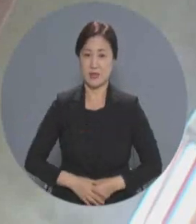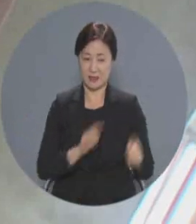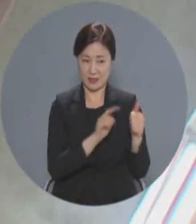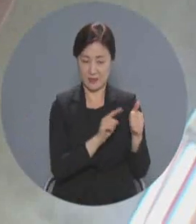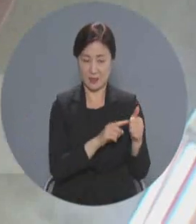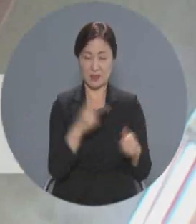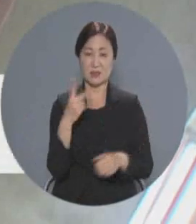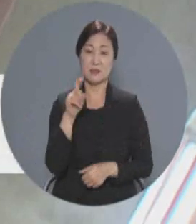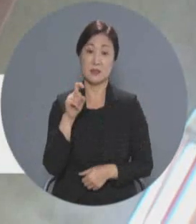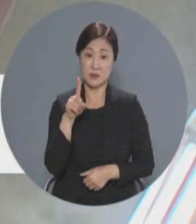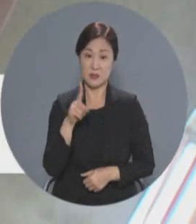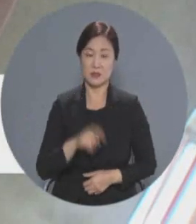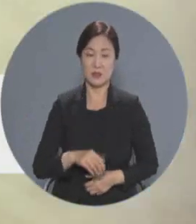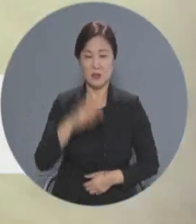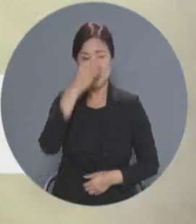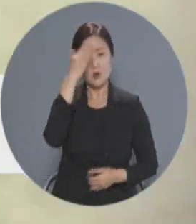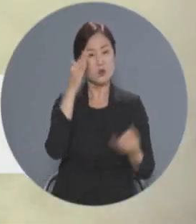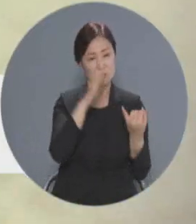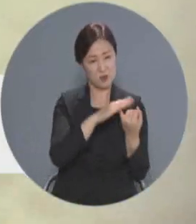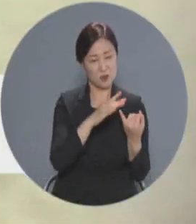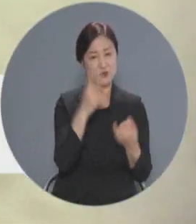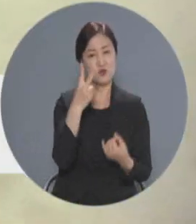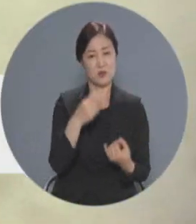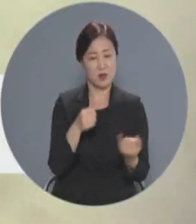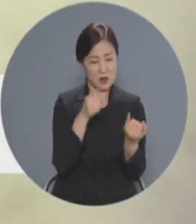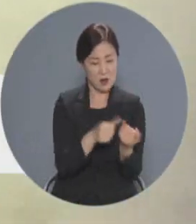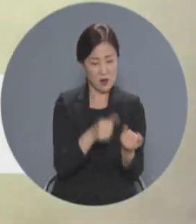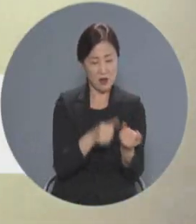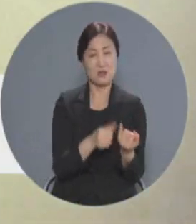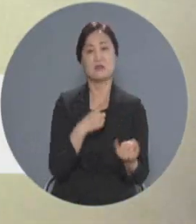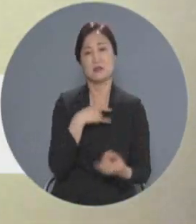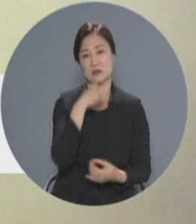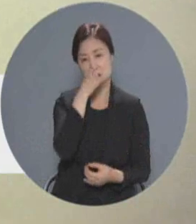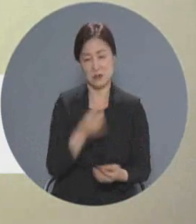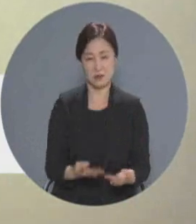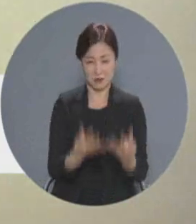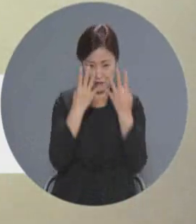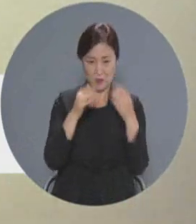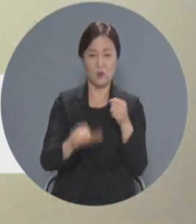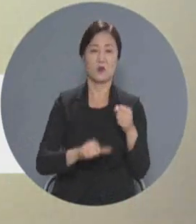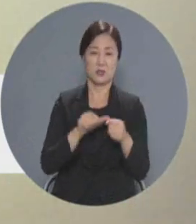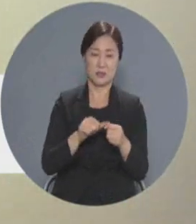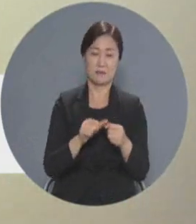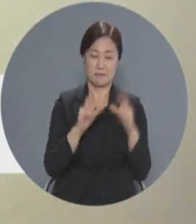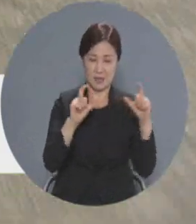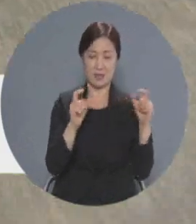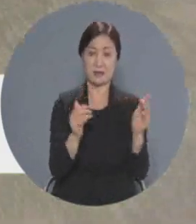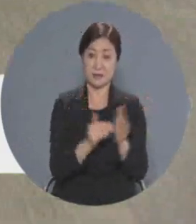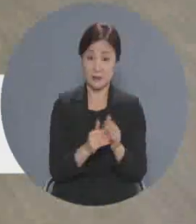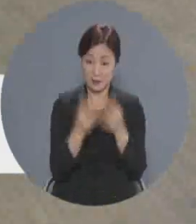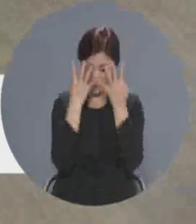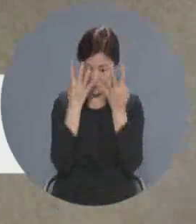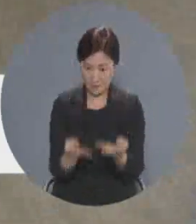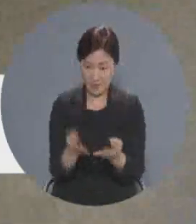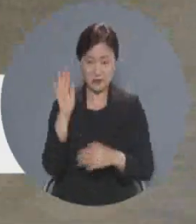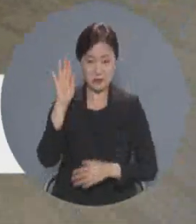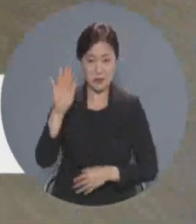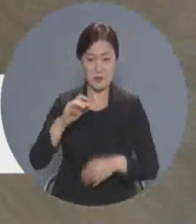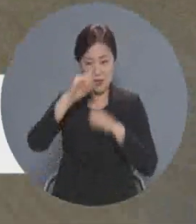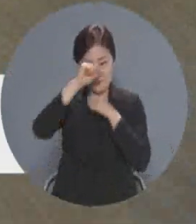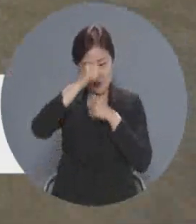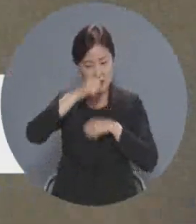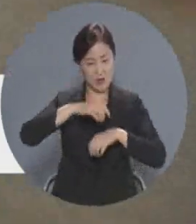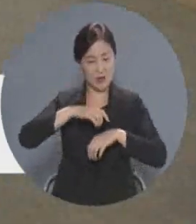지난 2011년 청소년 2명을 수차례 성폭행한 혐의로 징역 5년을 선고받았고 출소 뒤에도